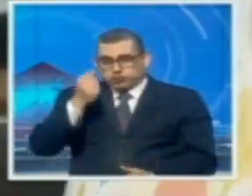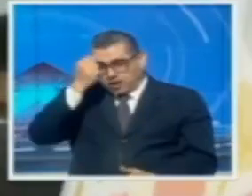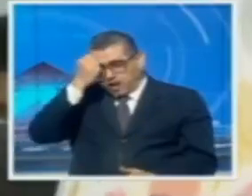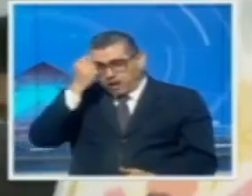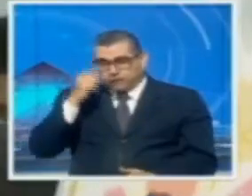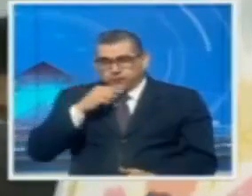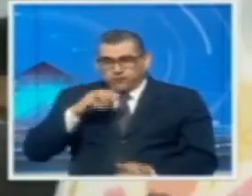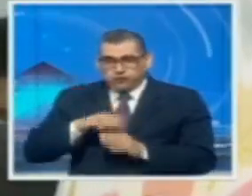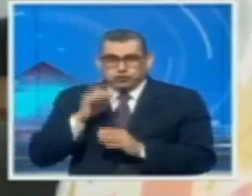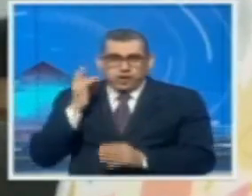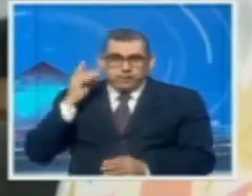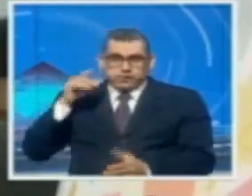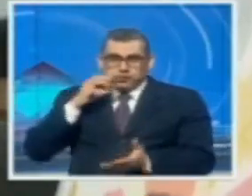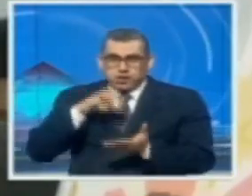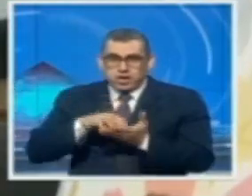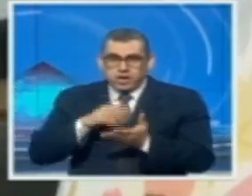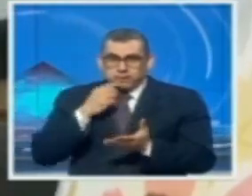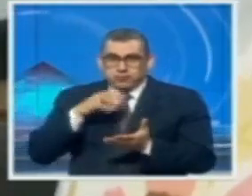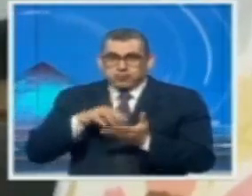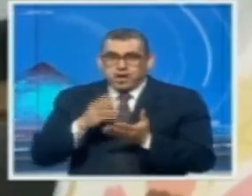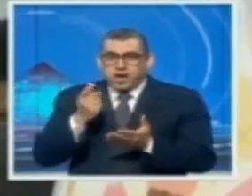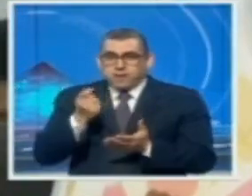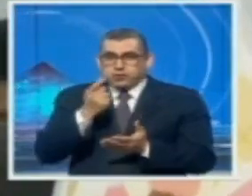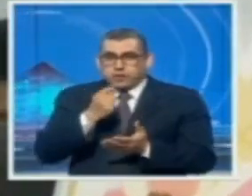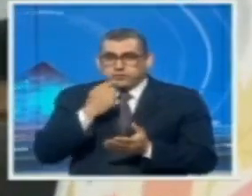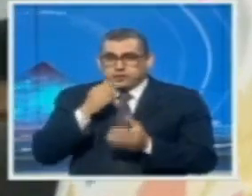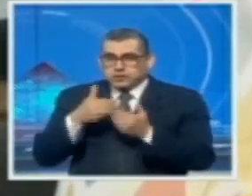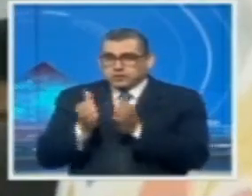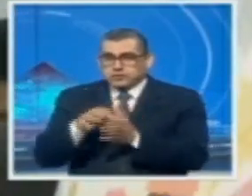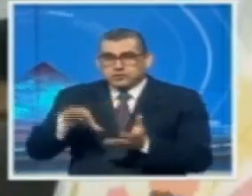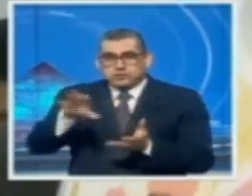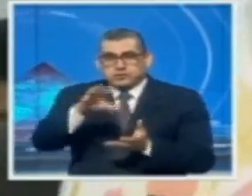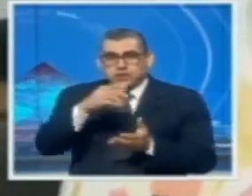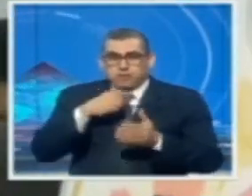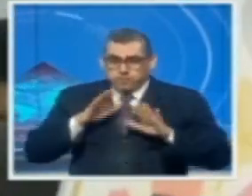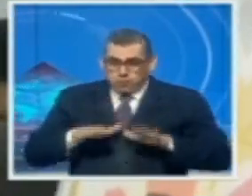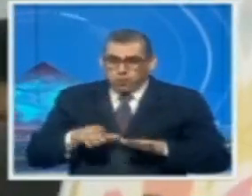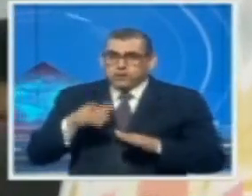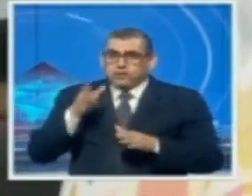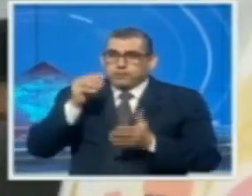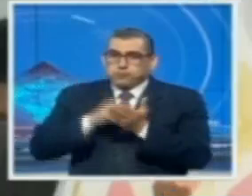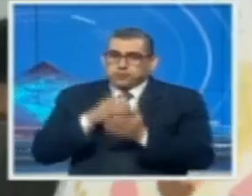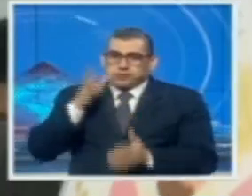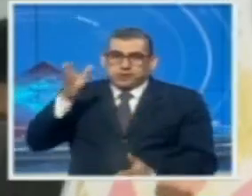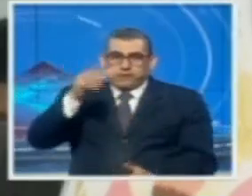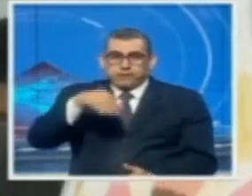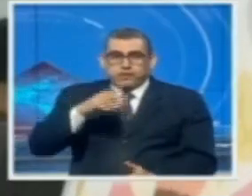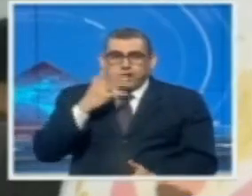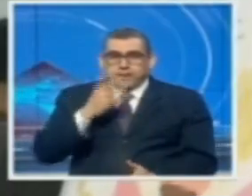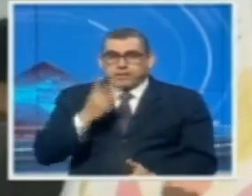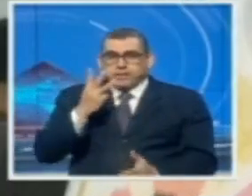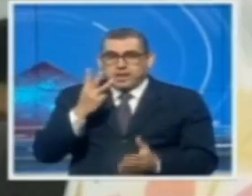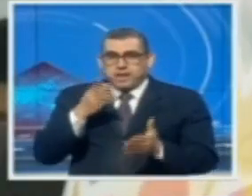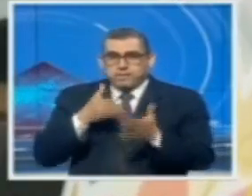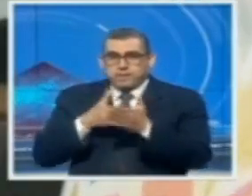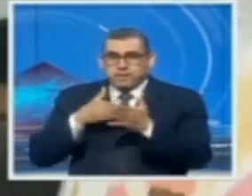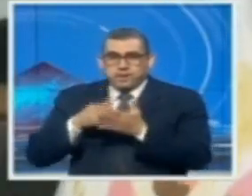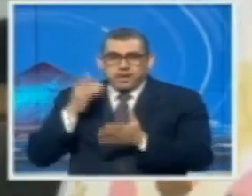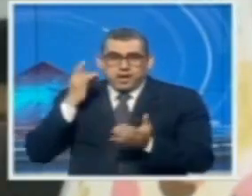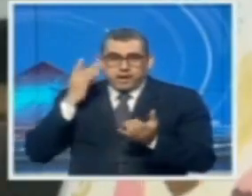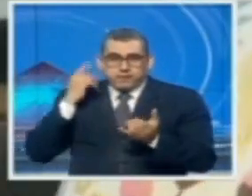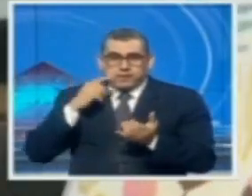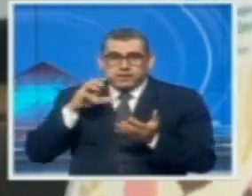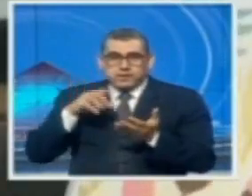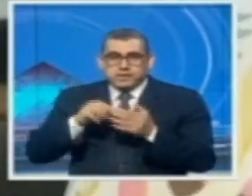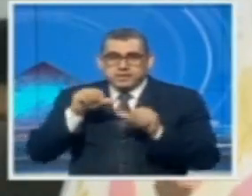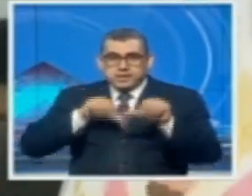21,979. من خلال المنطقة بنوفر 55 فرقة، منها المتحرك ومنها الثابت، متوزعة على الـ3 مكاتب بتوعنا، مكتب العباسية، مكتب الظهر،